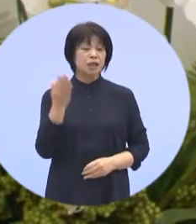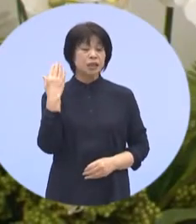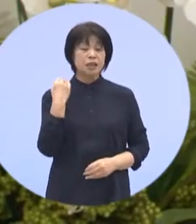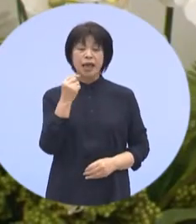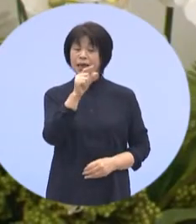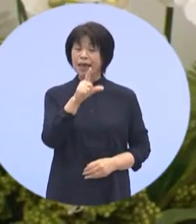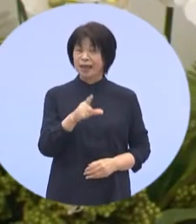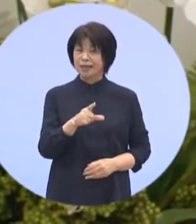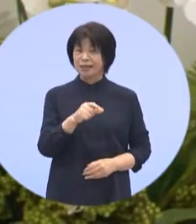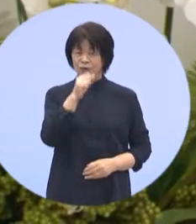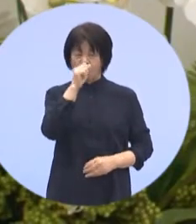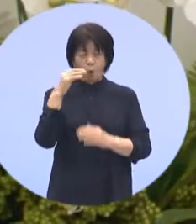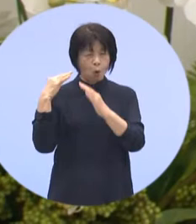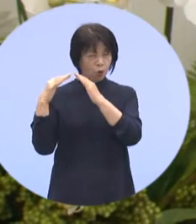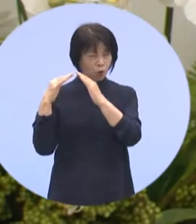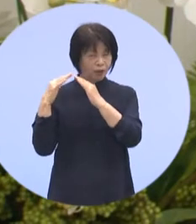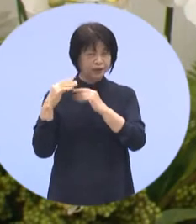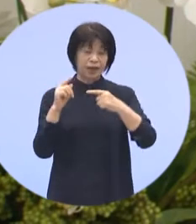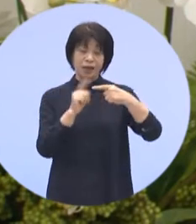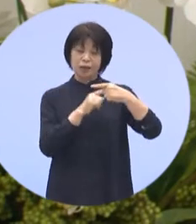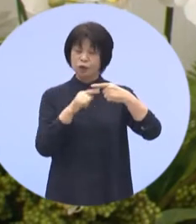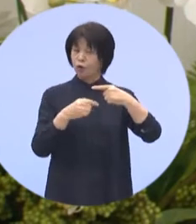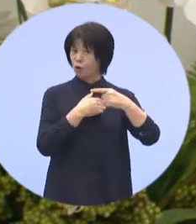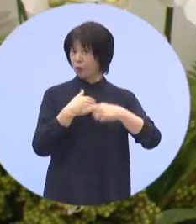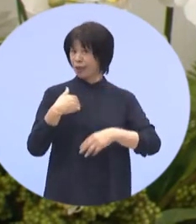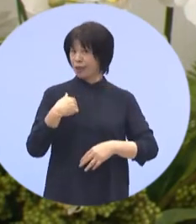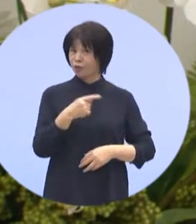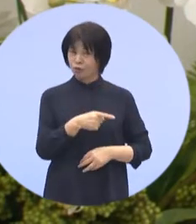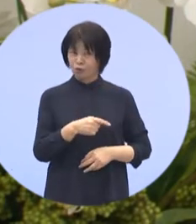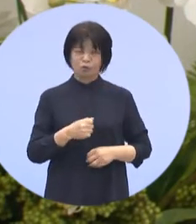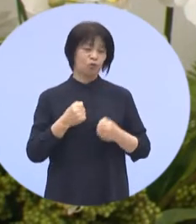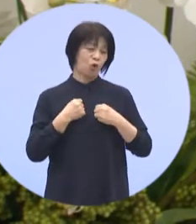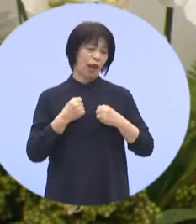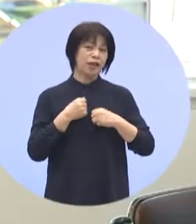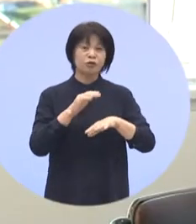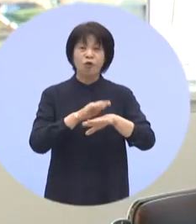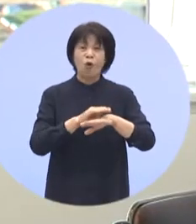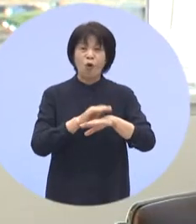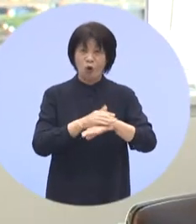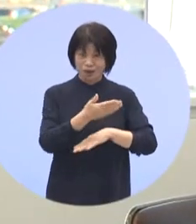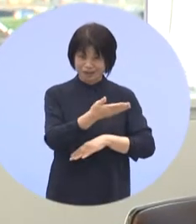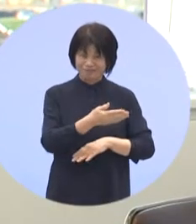だった選手たちの一人でもできるトレーニング方法です。